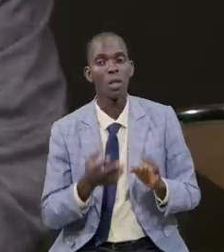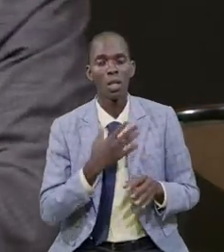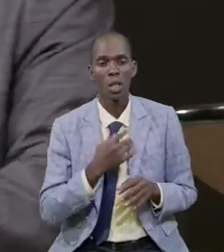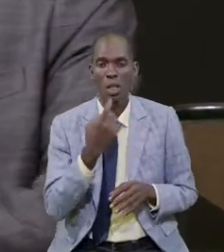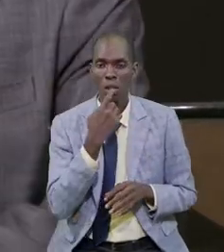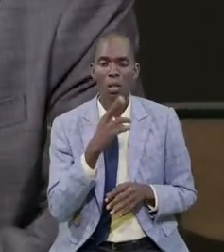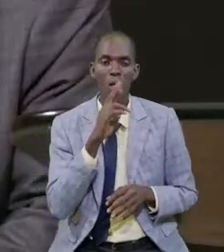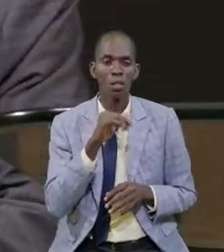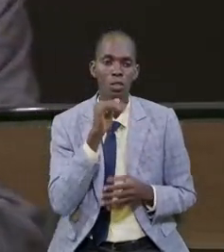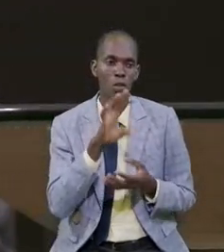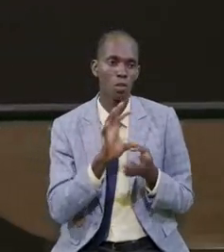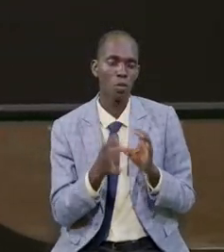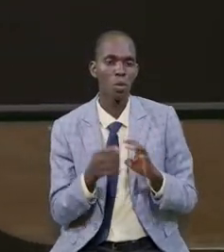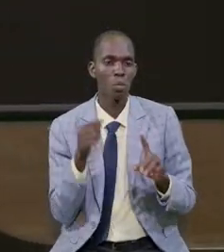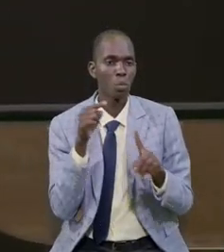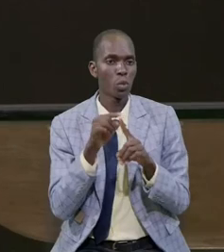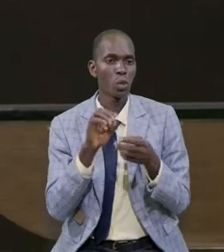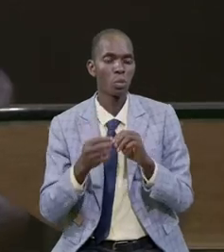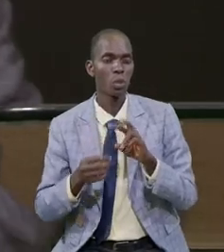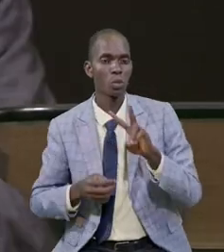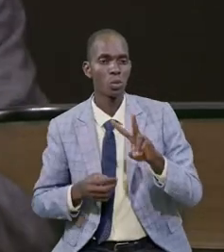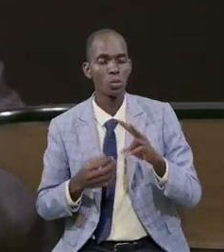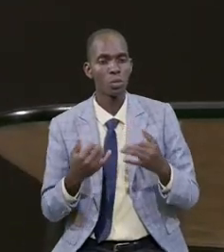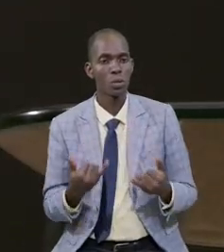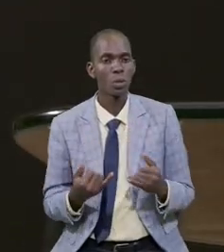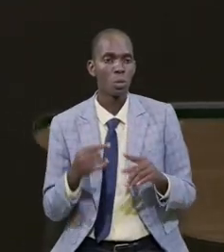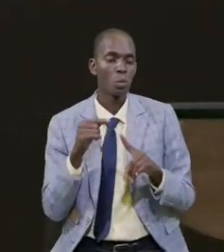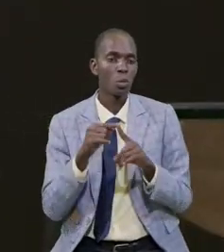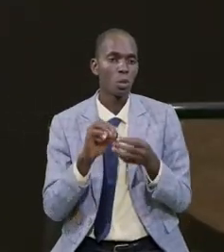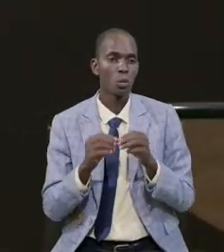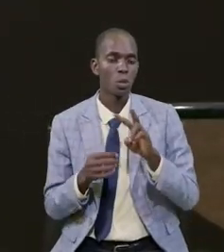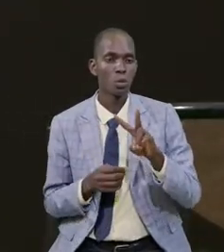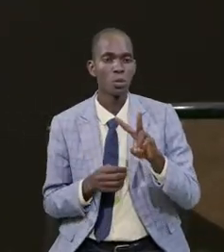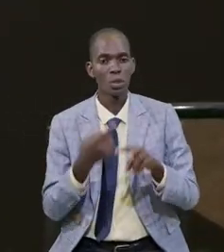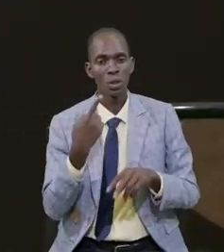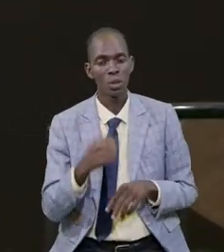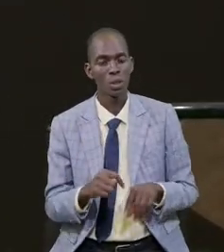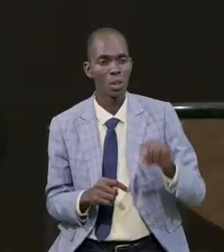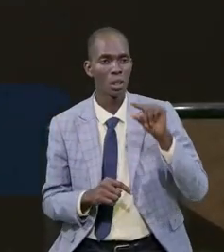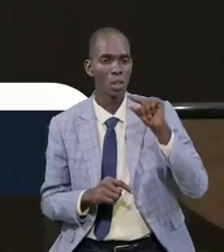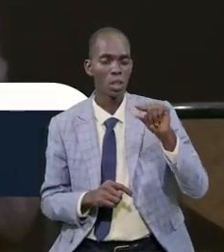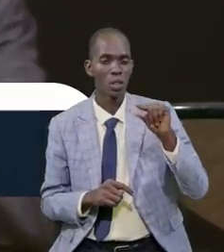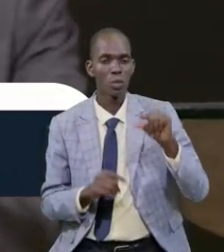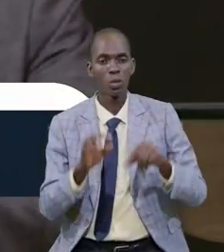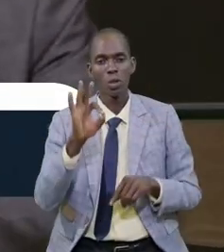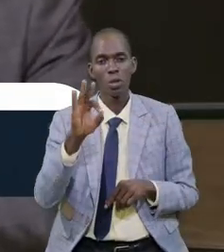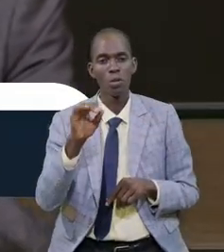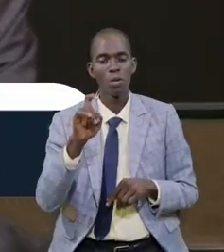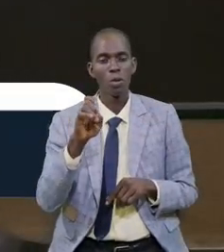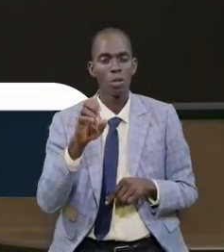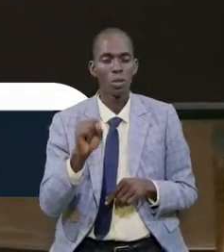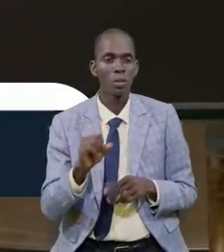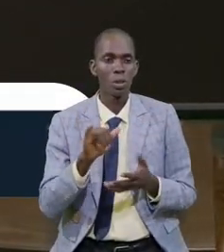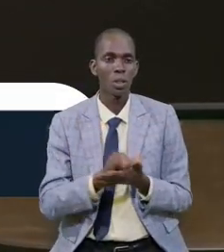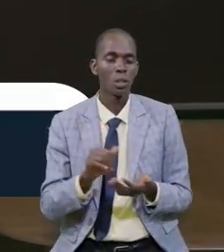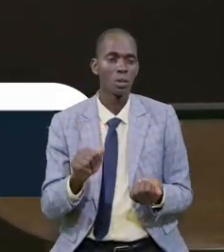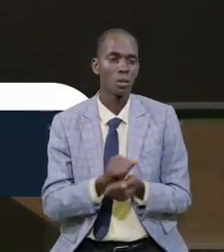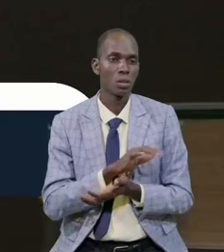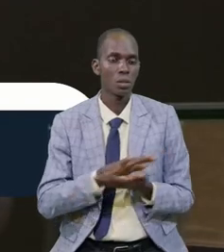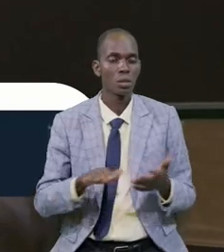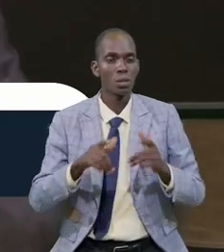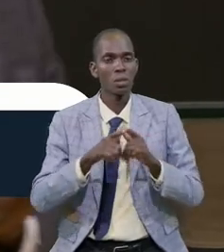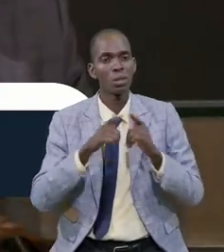pas convertie. Nous allons au deuxième point. Nous allons voir ici les petits renards